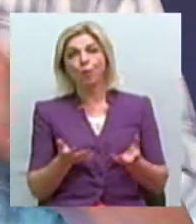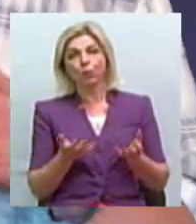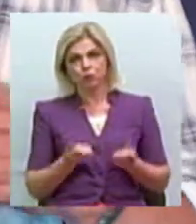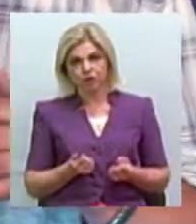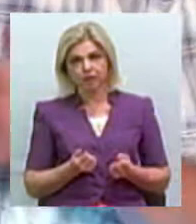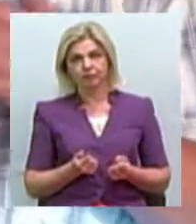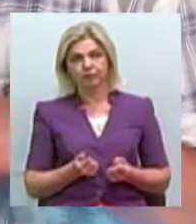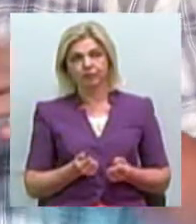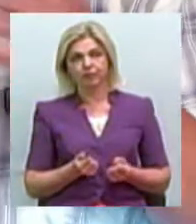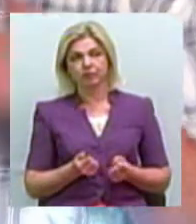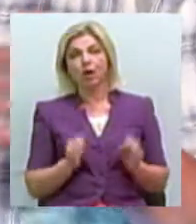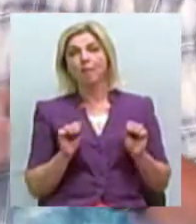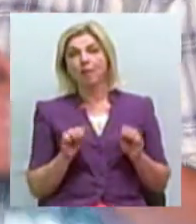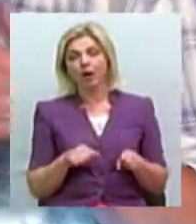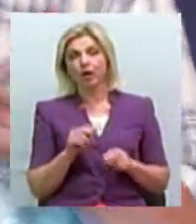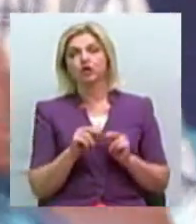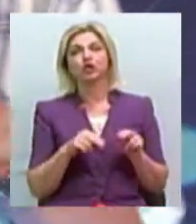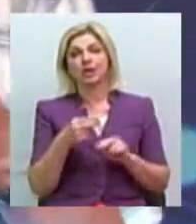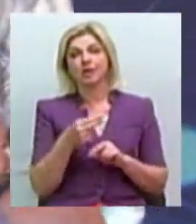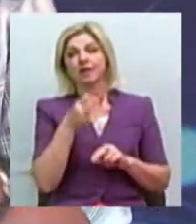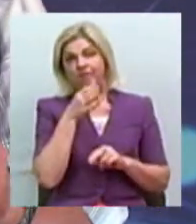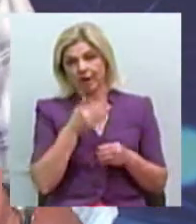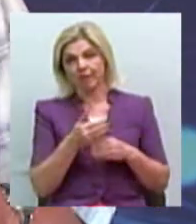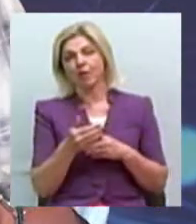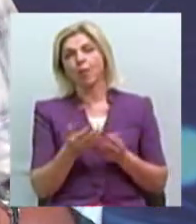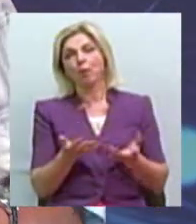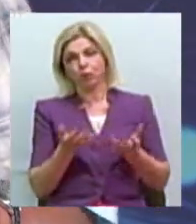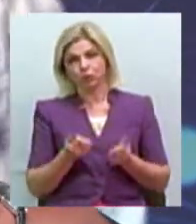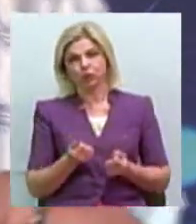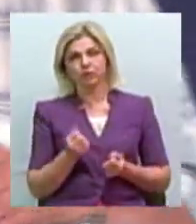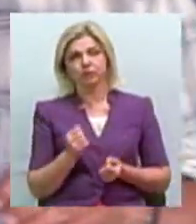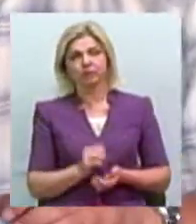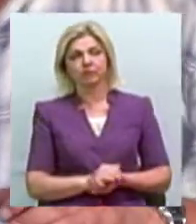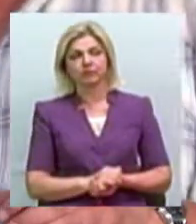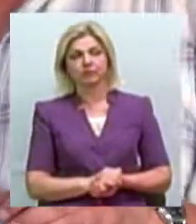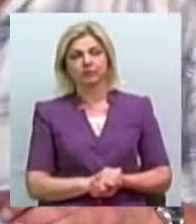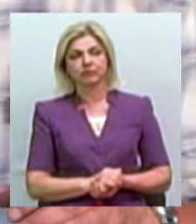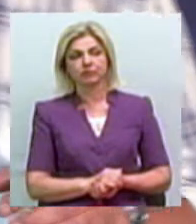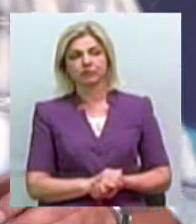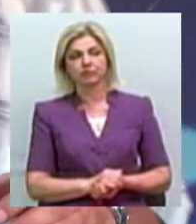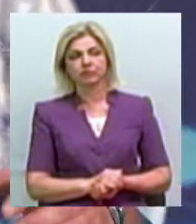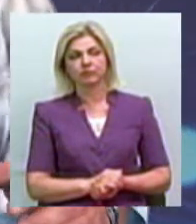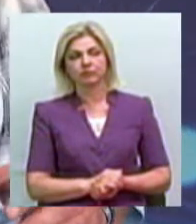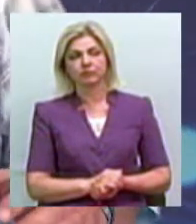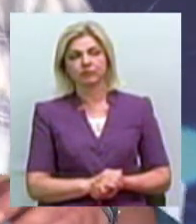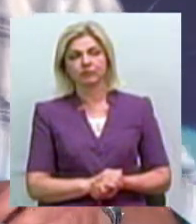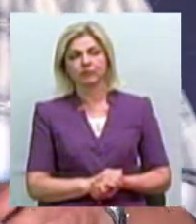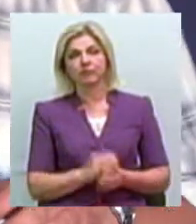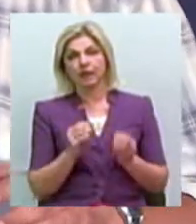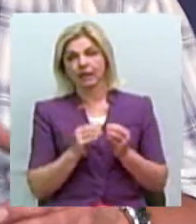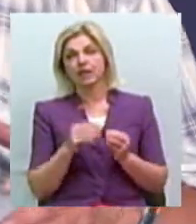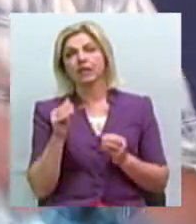получить, смогли через какое-то время получить и, значит, вот эти